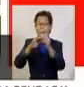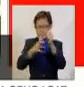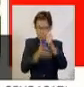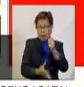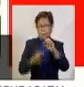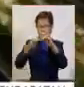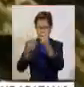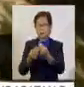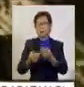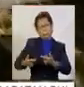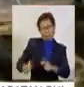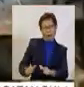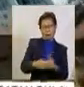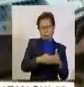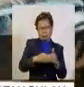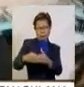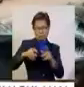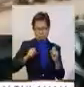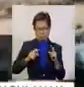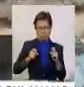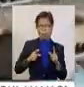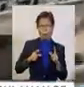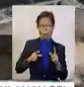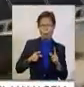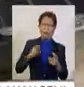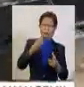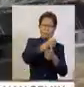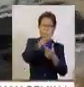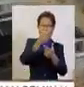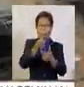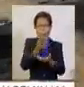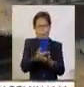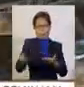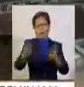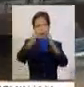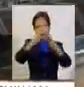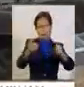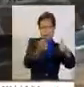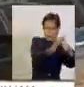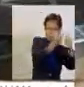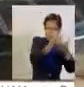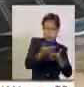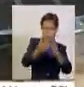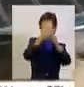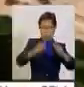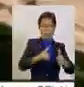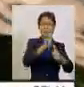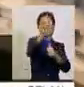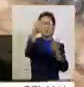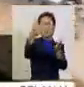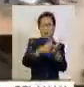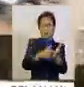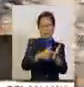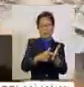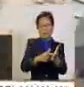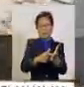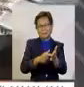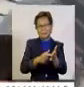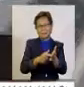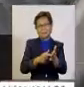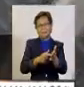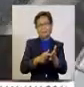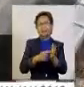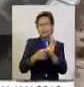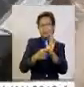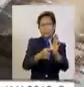dibenarkan, dipacu sektor swasta sebagai alternatif pembelian rumah pertama yang menjadi satu lagi penzahiran